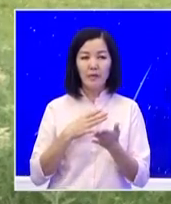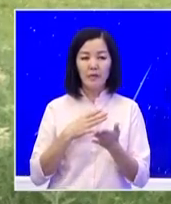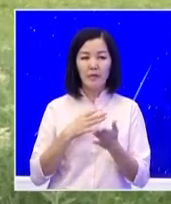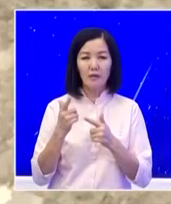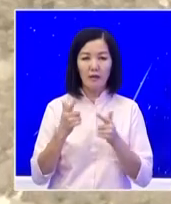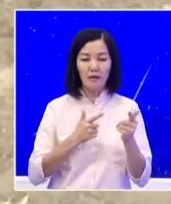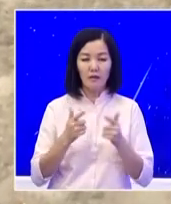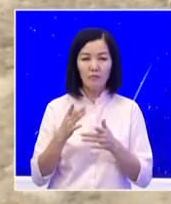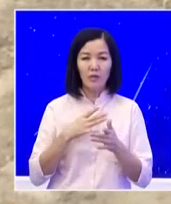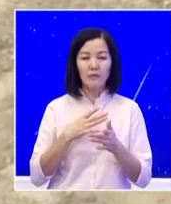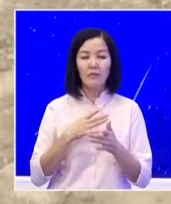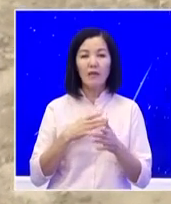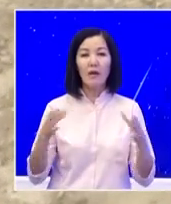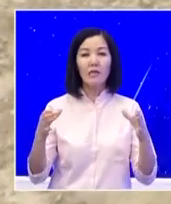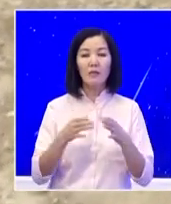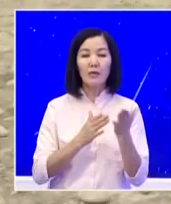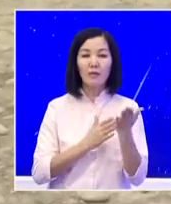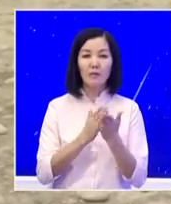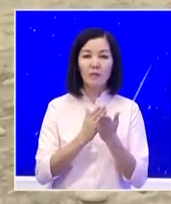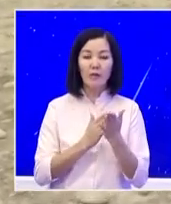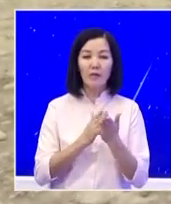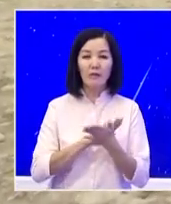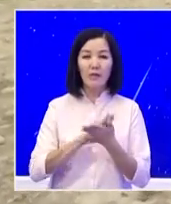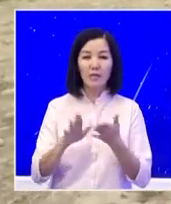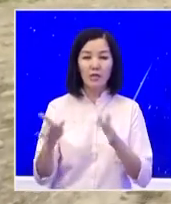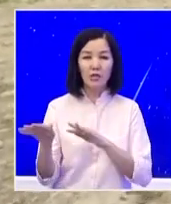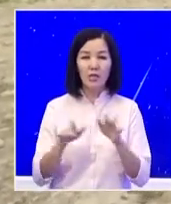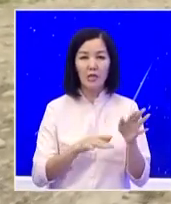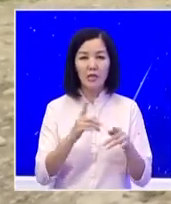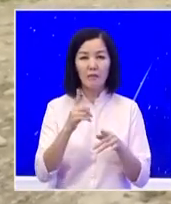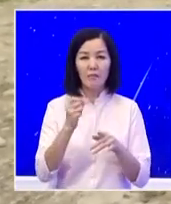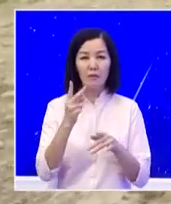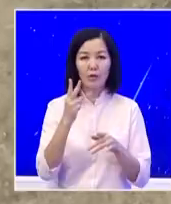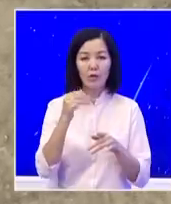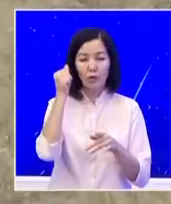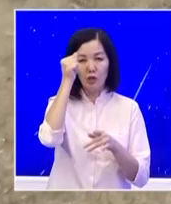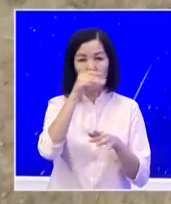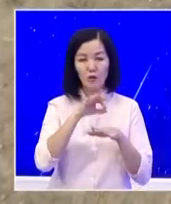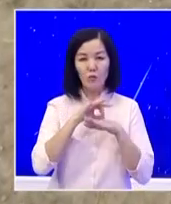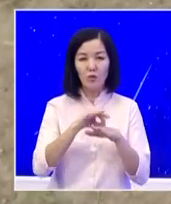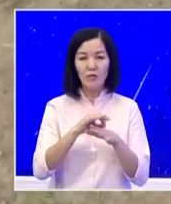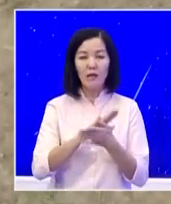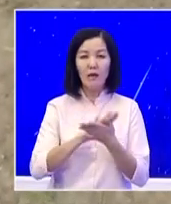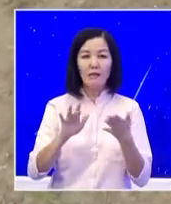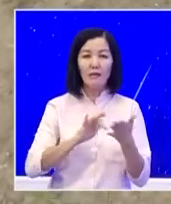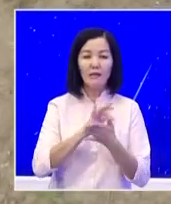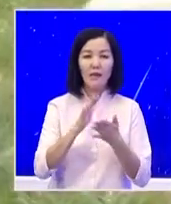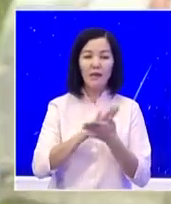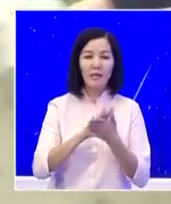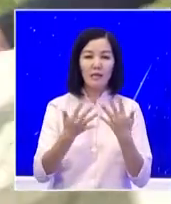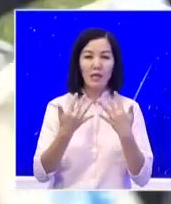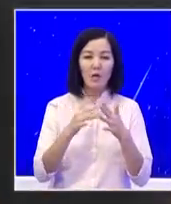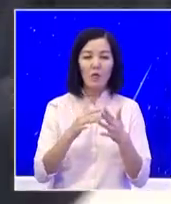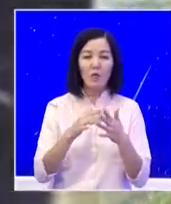дайындап жатырмыз. Департамент мамандары дәл осындай тазалық жұмыстарын жылына бірнеше мәрте ұйымдастырады. Таза қала, таза ауыл және таза